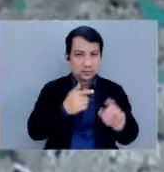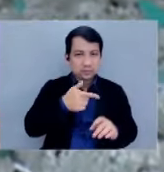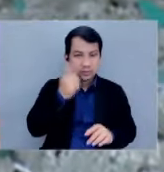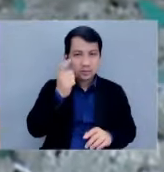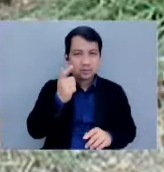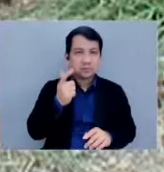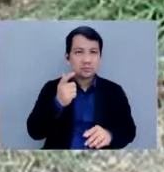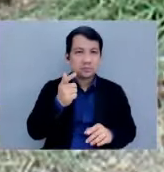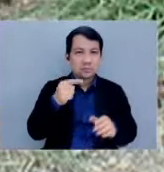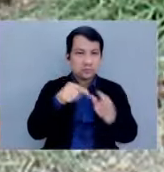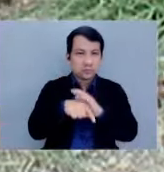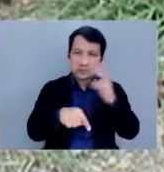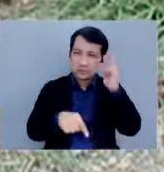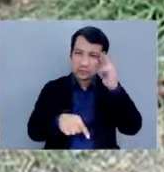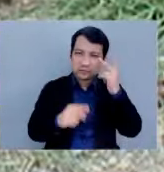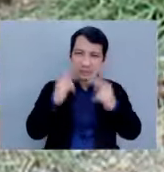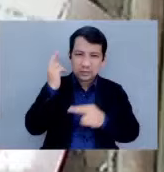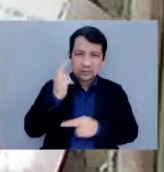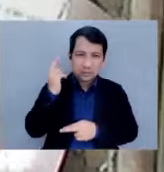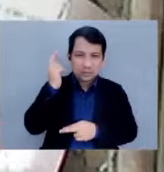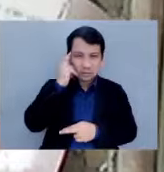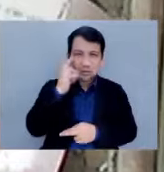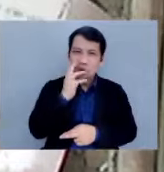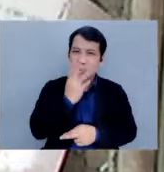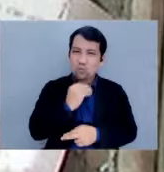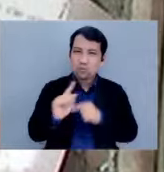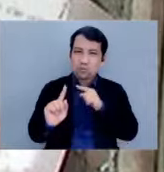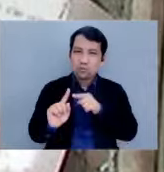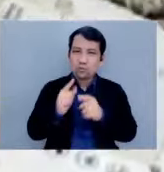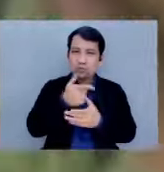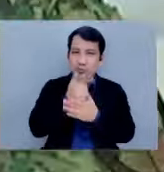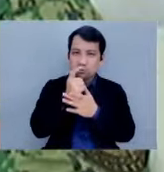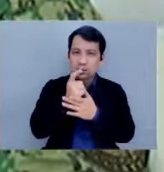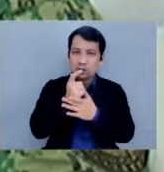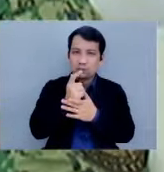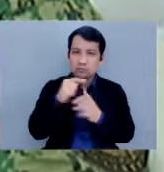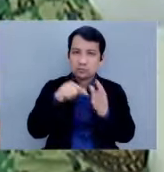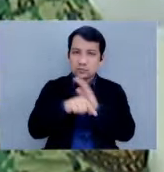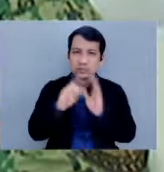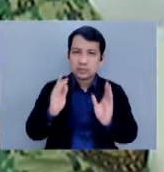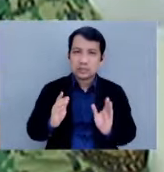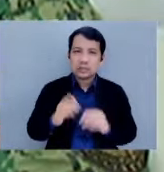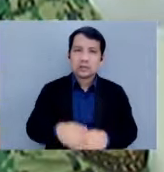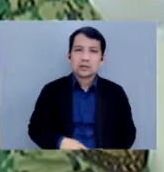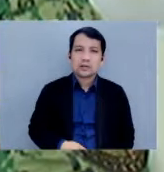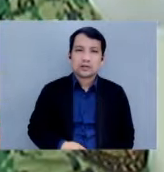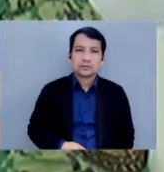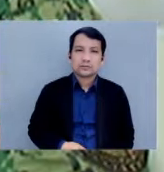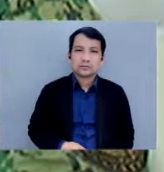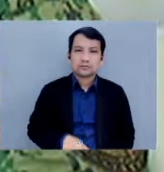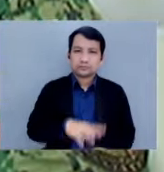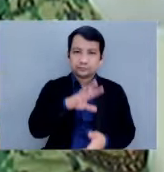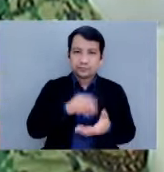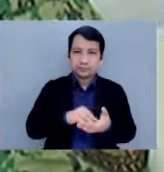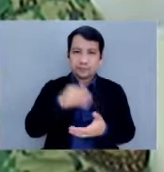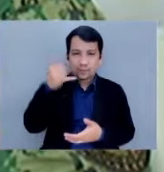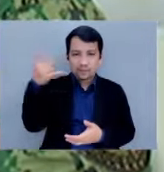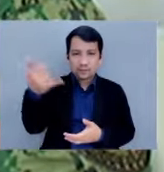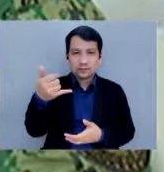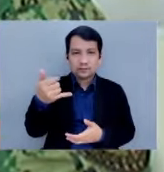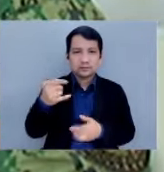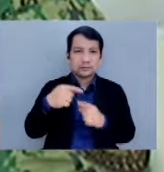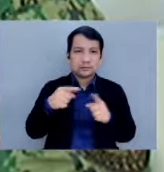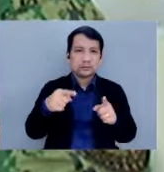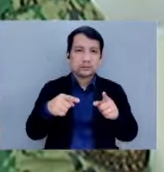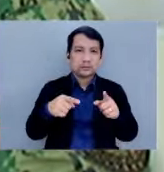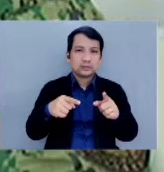pala isipan pa ang motibo at kung sino ang nasa likod dito. We already have the copy of the CCTV. However,